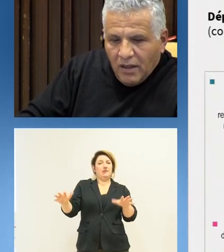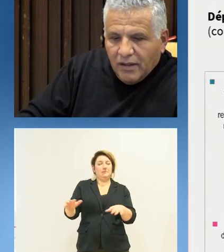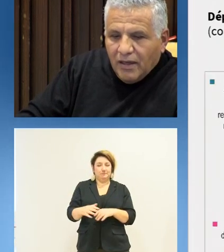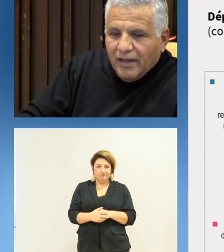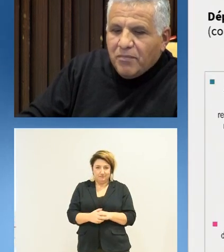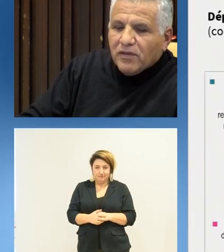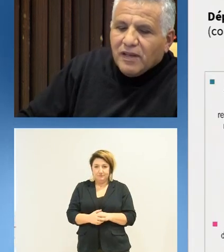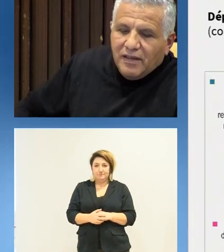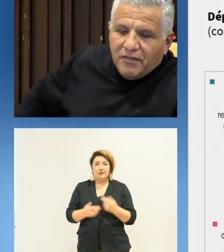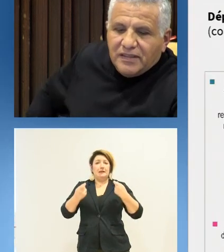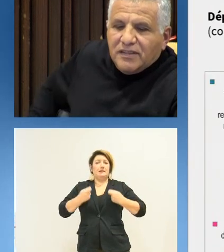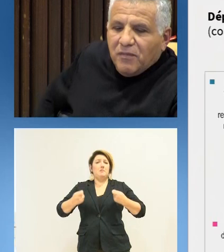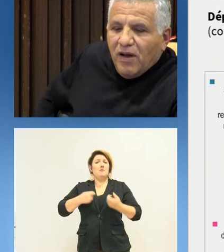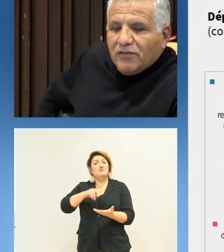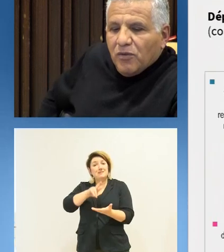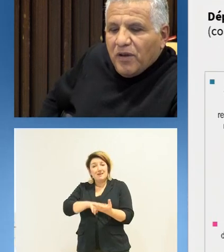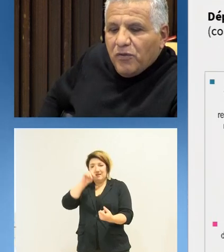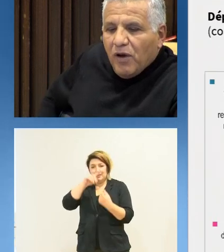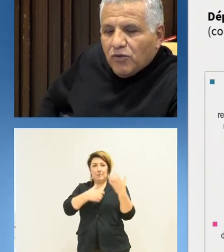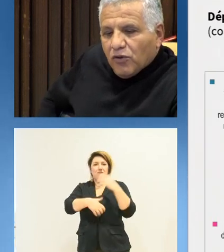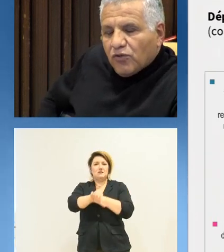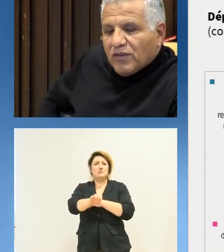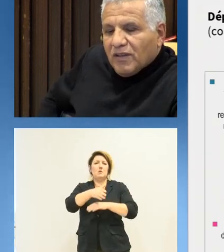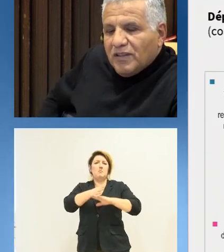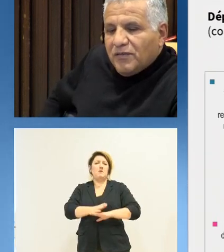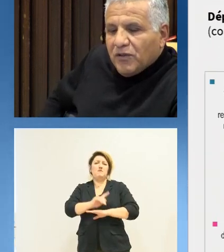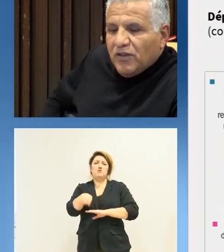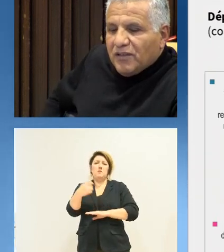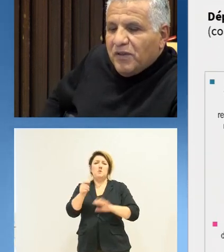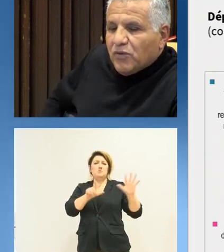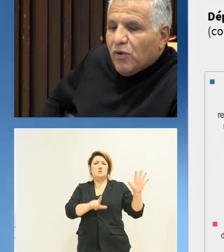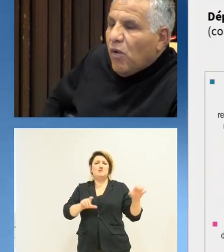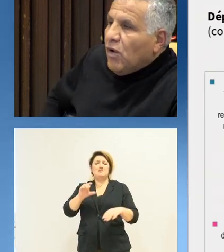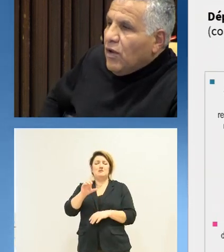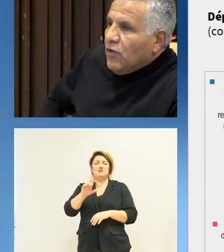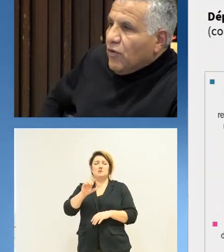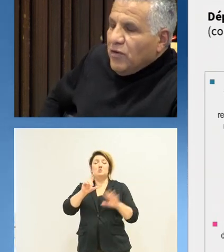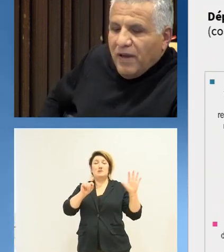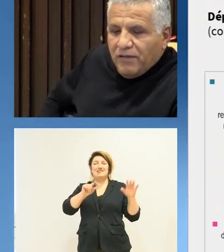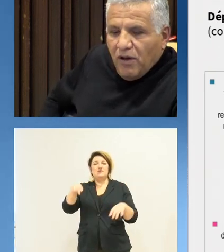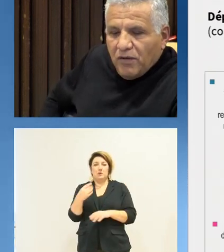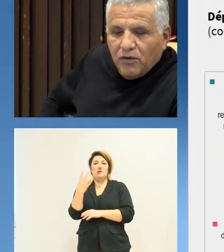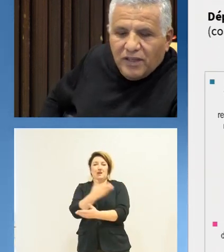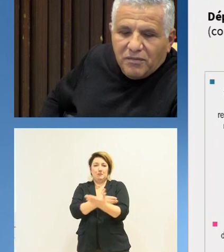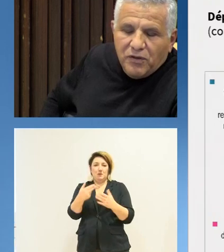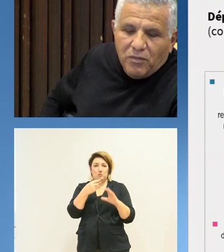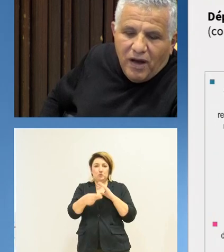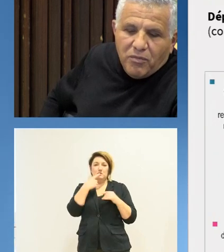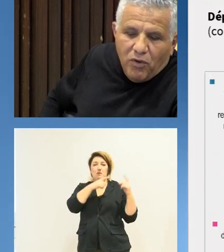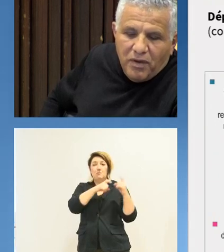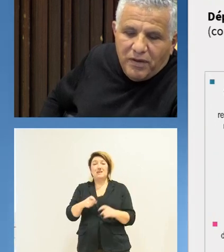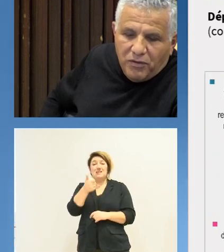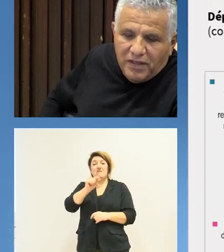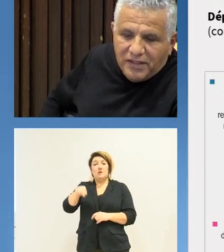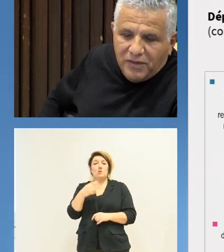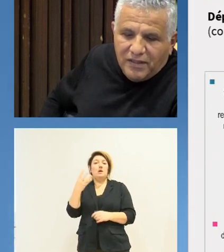les dépenses réelles d'investissement elles sont prévues à hauteur de 70 4 millions d'euros soit une baisse de 1,4 million par rapport